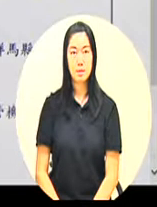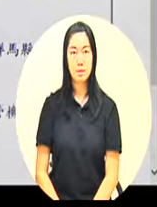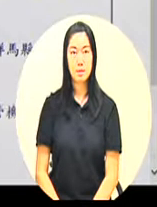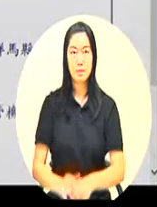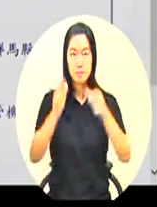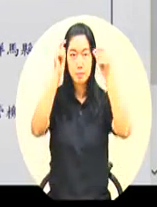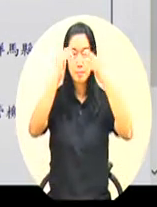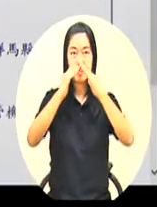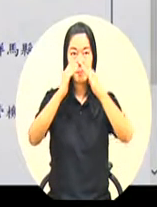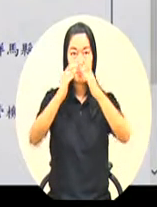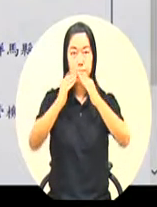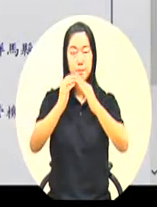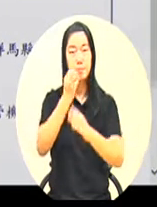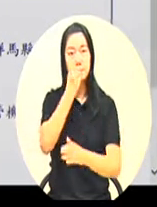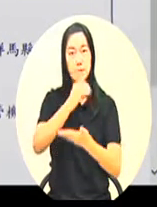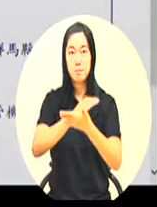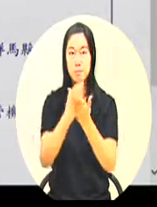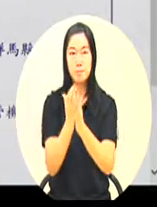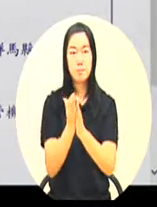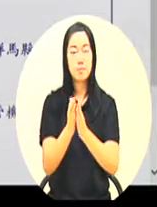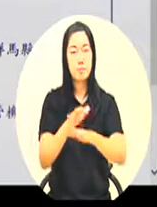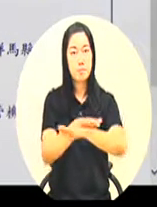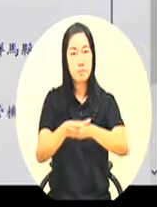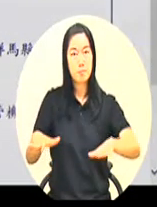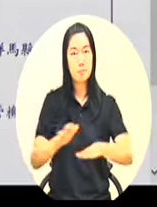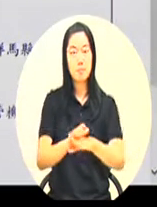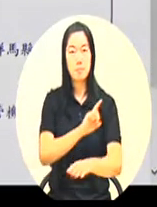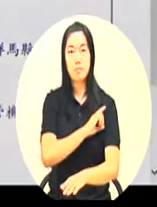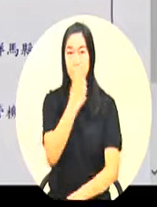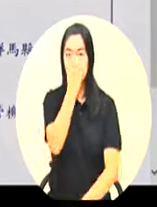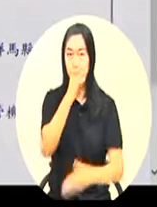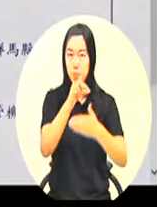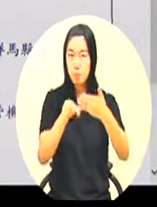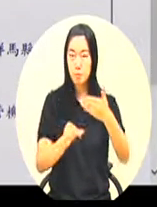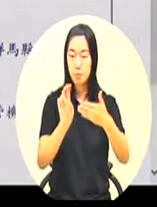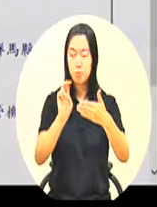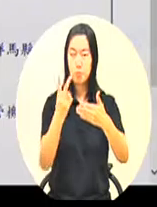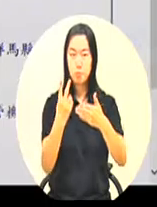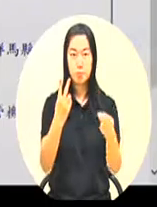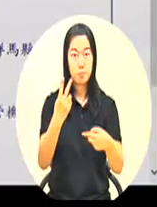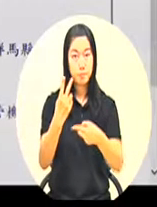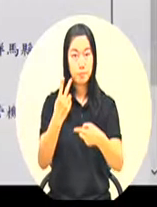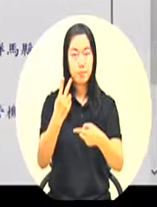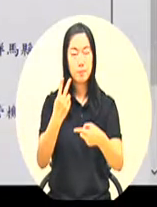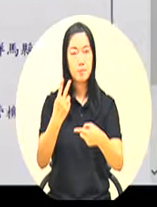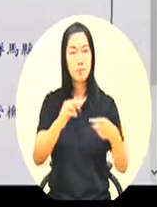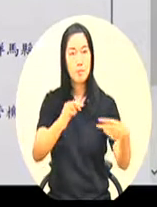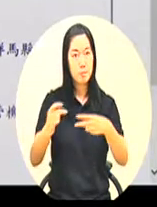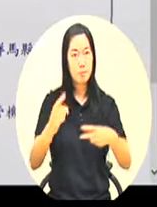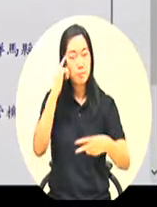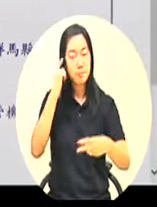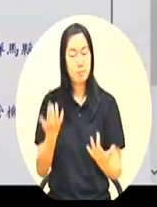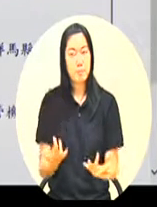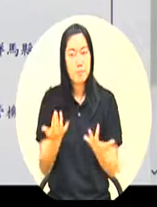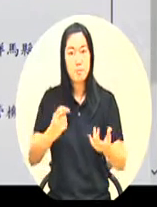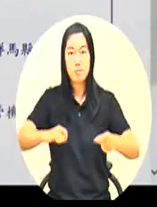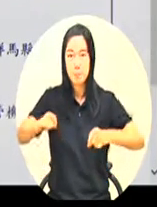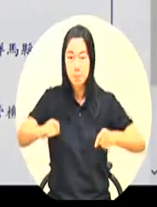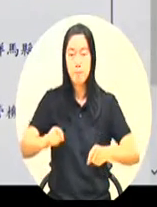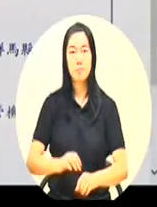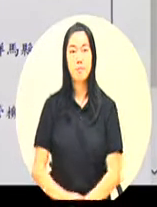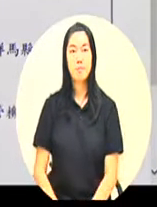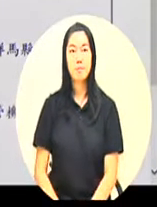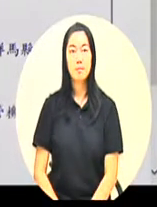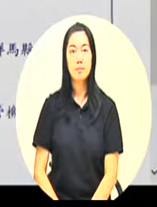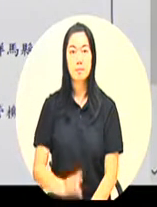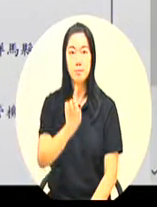高雄市食品安全卫生管理自治条例第十二条之一条文修正草案。修正条文